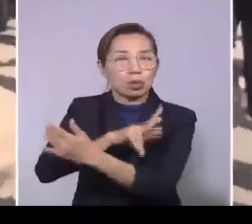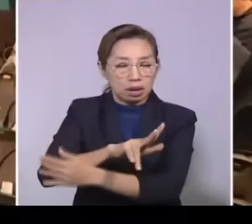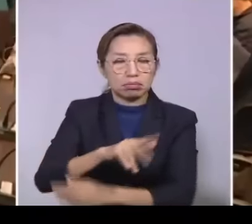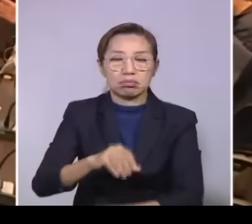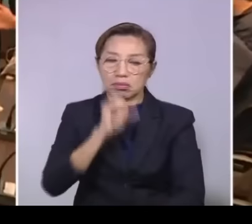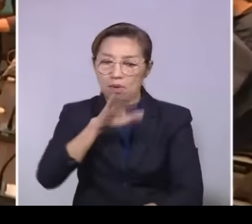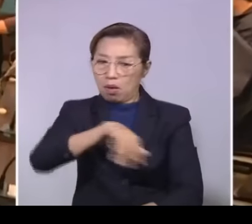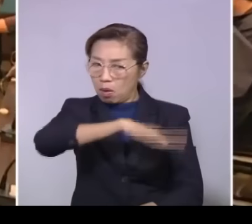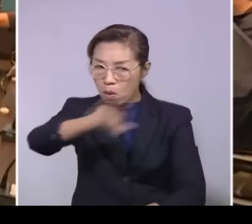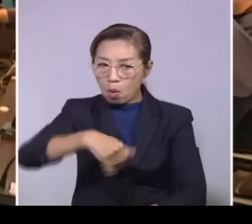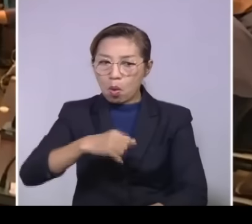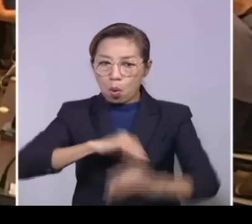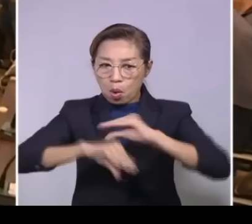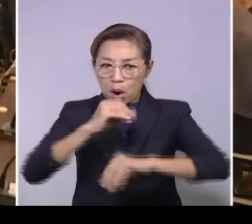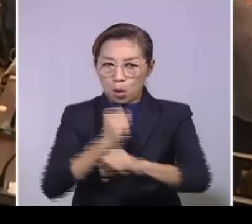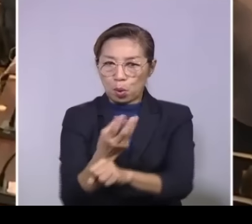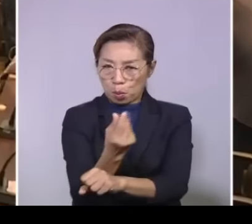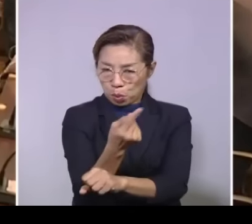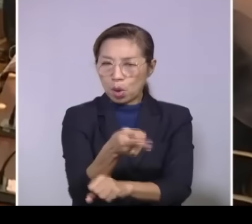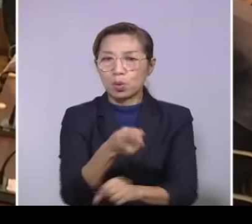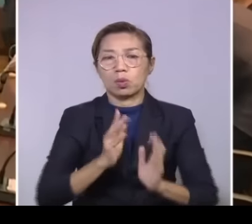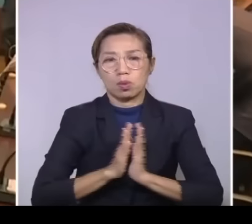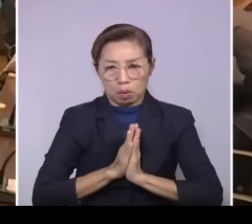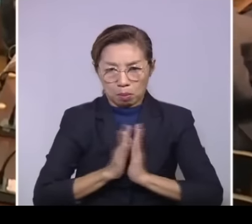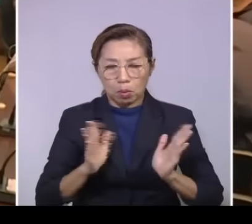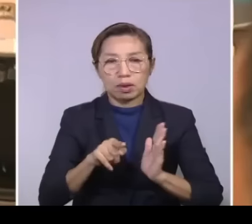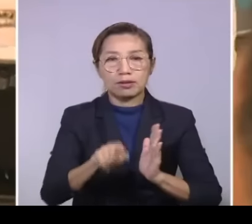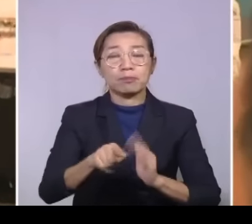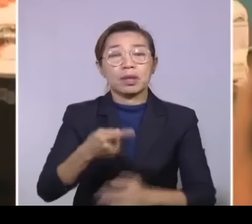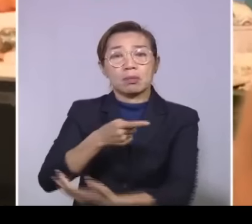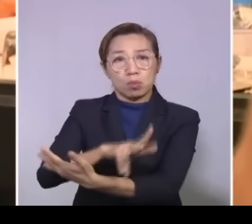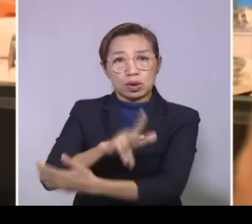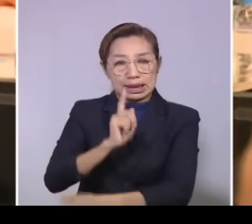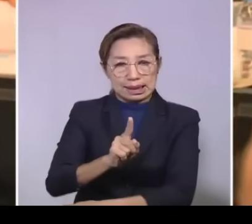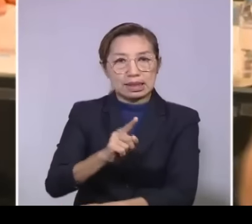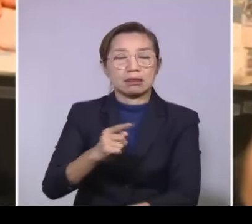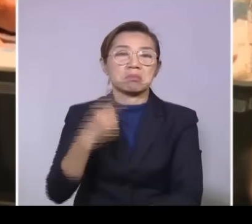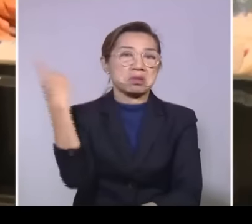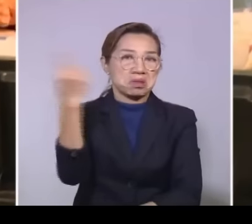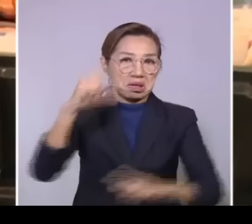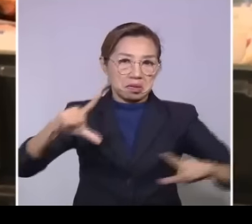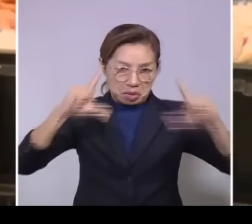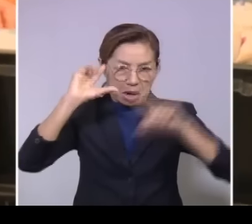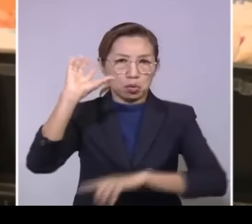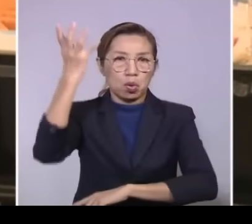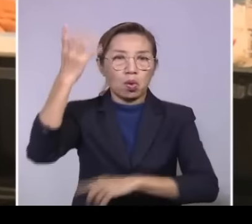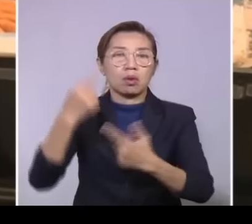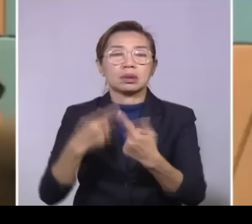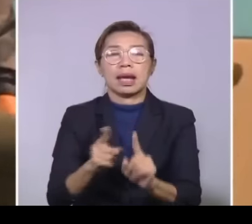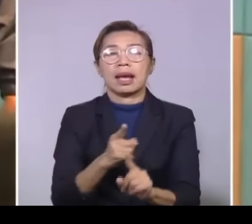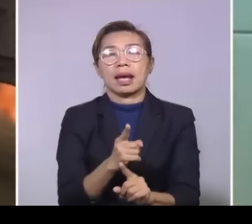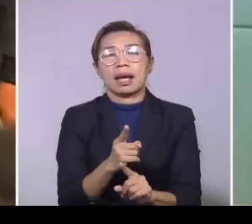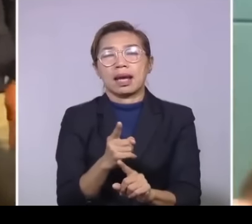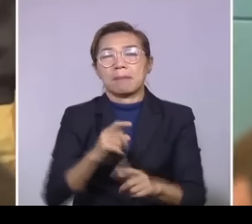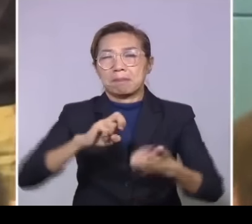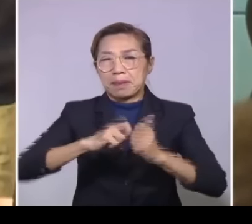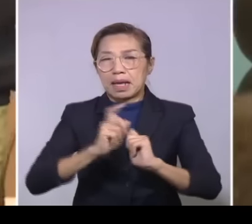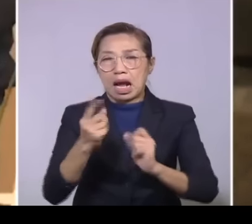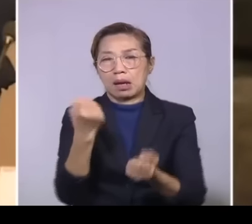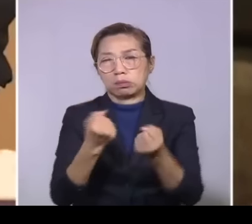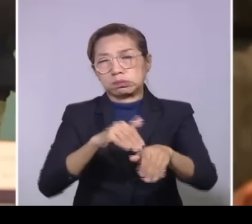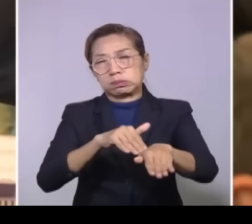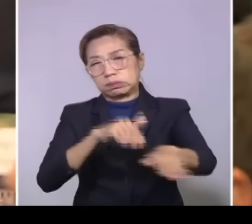ร่วมกันเร่งรัดโครงการและยืนยันในศักยภาพของจังหวัดภูเก็ตว่าเป็นเมืองท่องเที่ยวระดับโลกแต่ตอนนี้ประสบปัญหาเรื่องการ